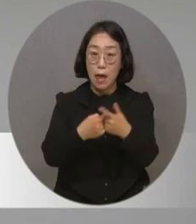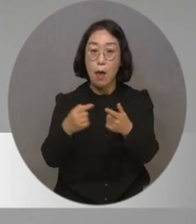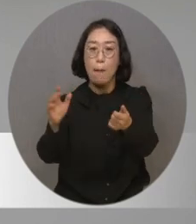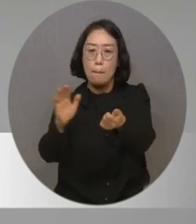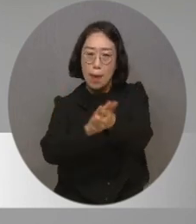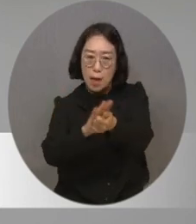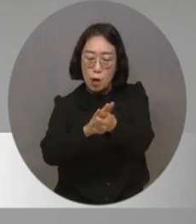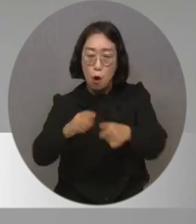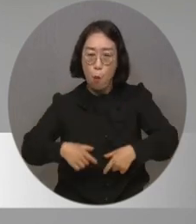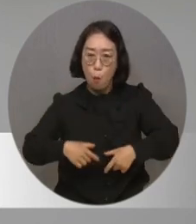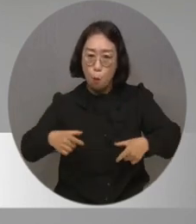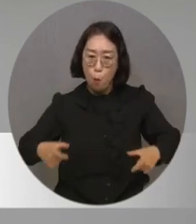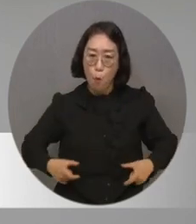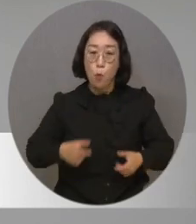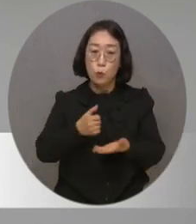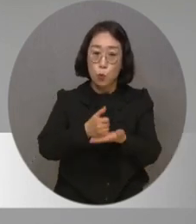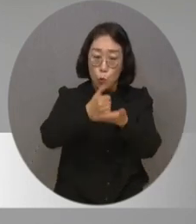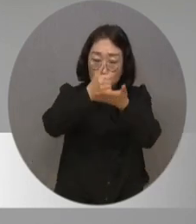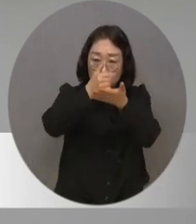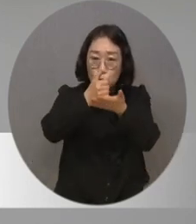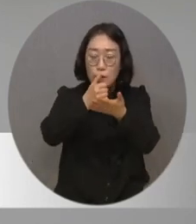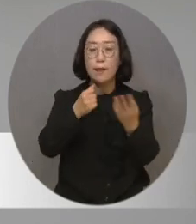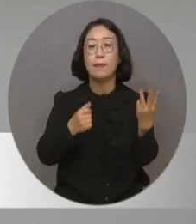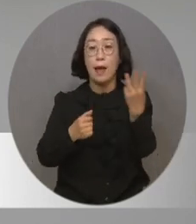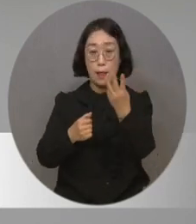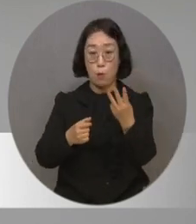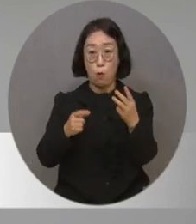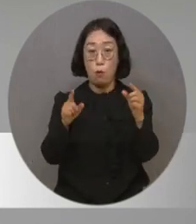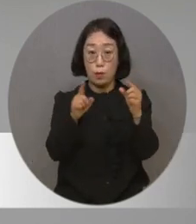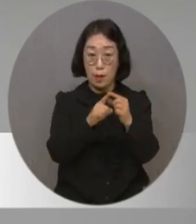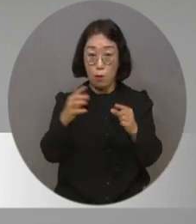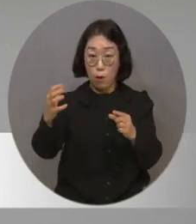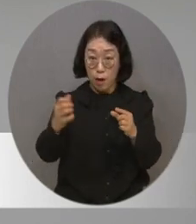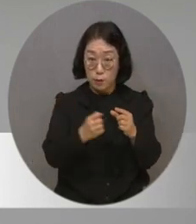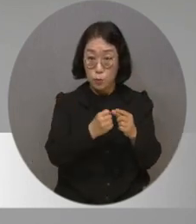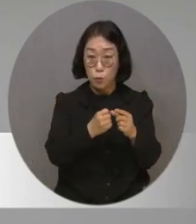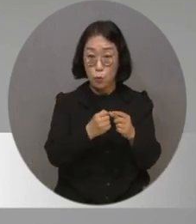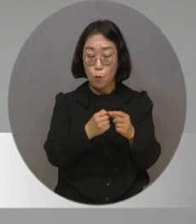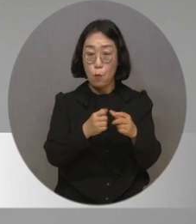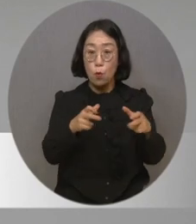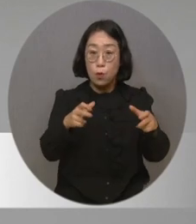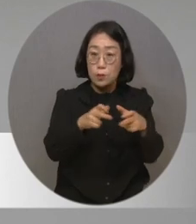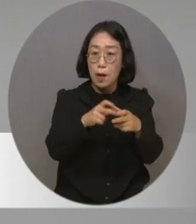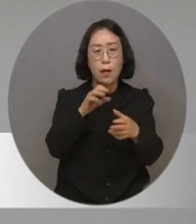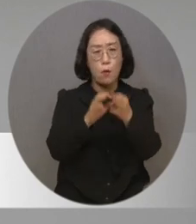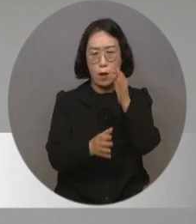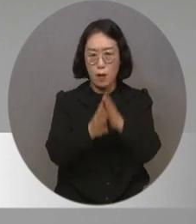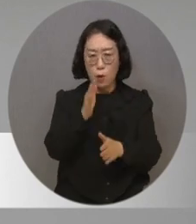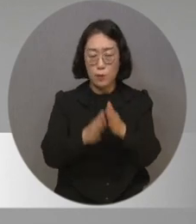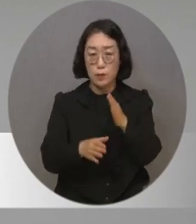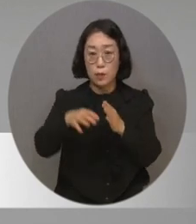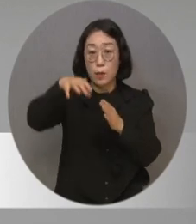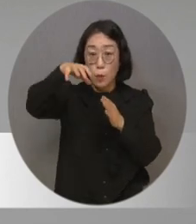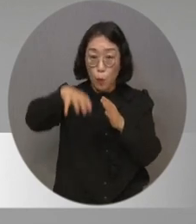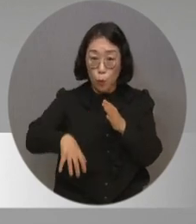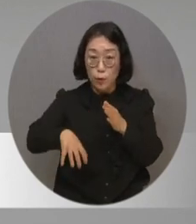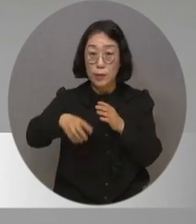배려, 존중이라는 이 세 단을 가지고 우리 장애인과 비장애인이